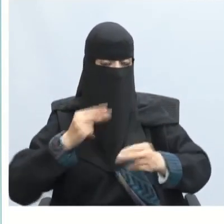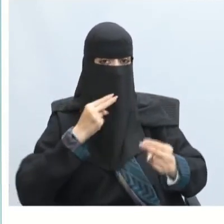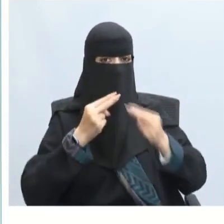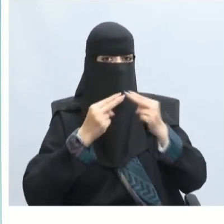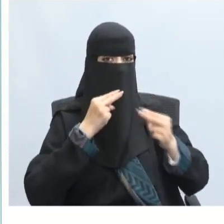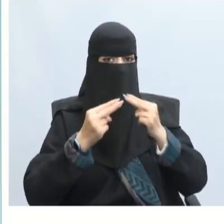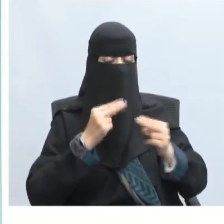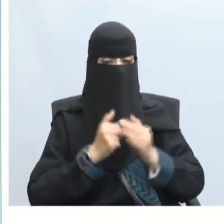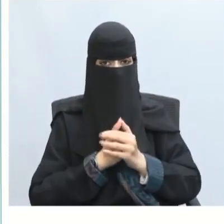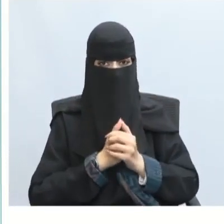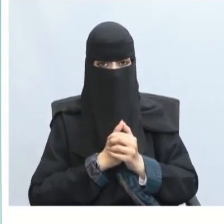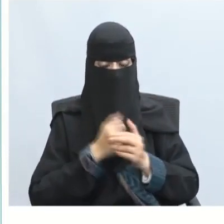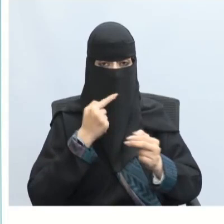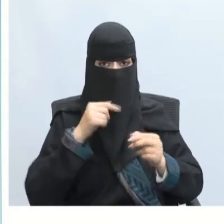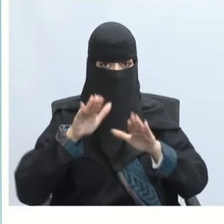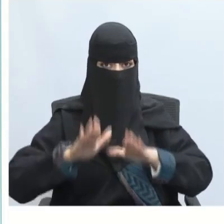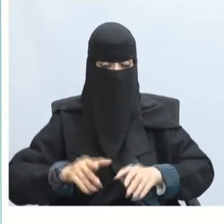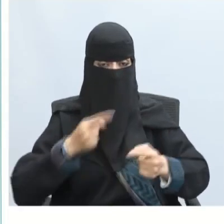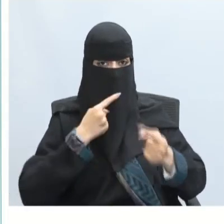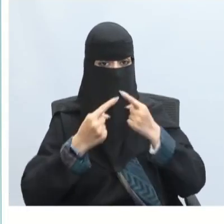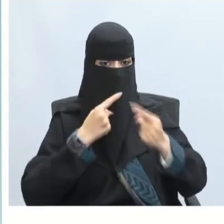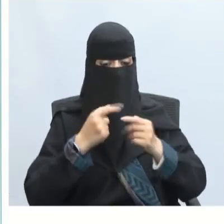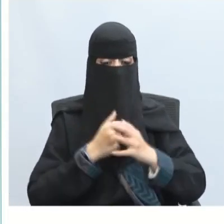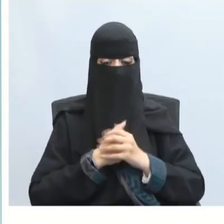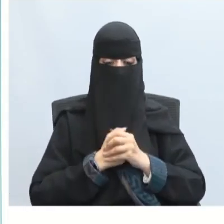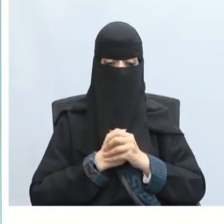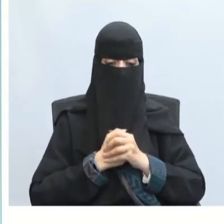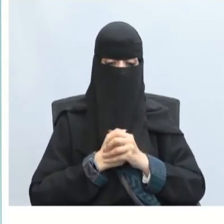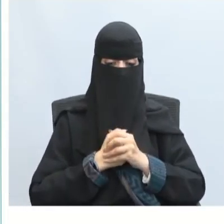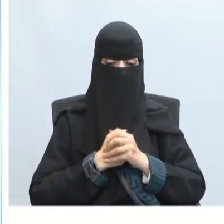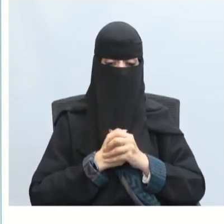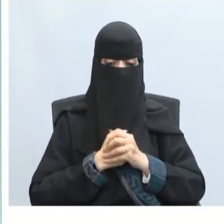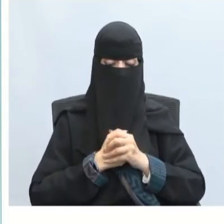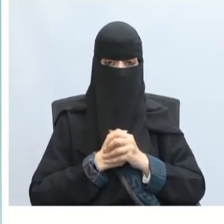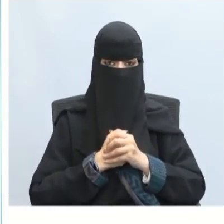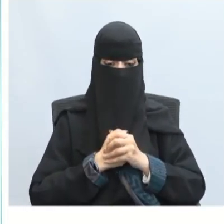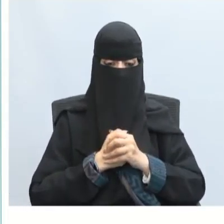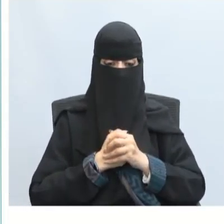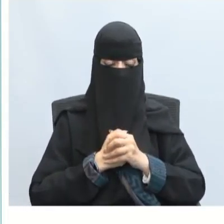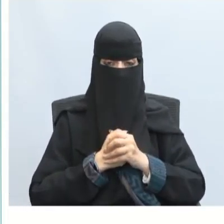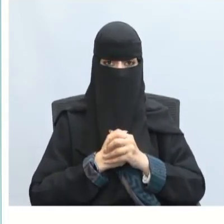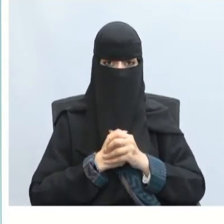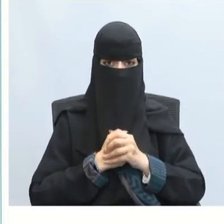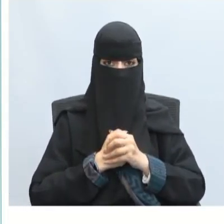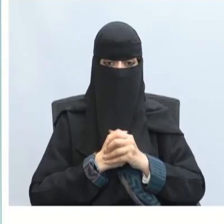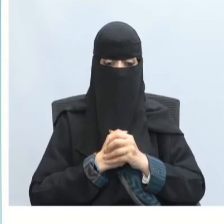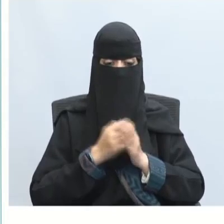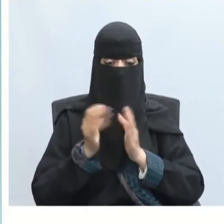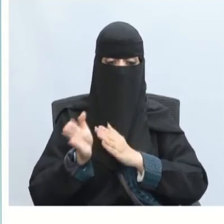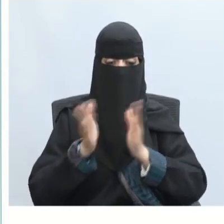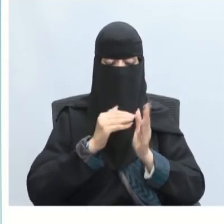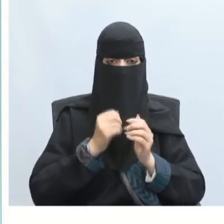والمراجعه وتكون من قبل مجلس الشورى وتكون من قبل مجلس